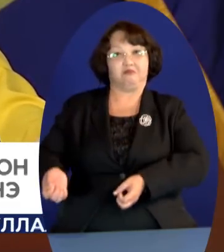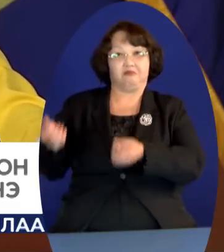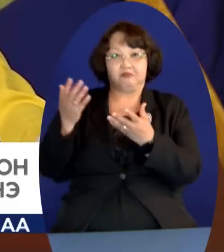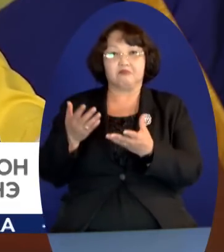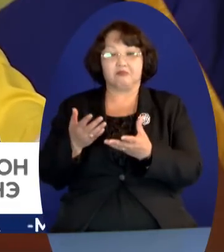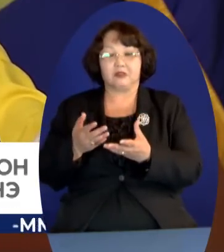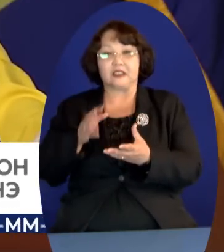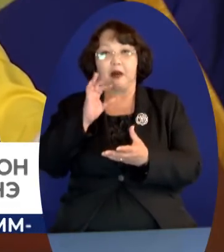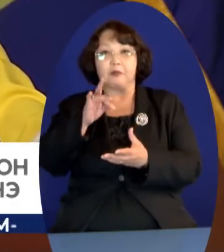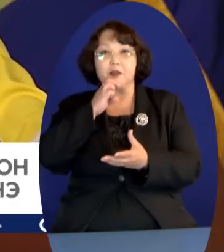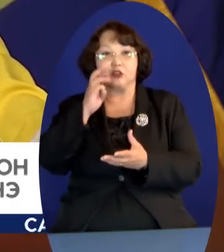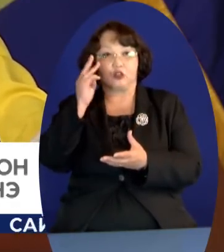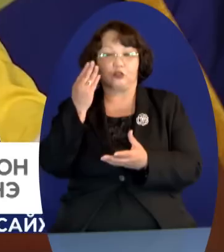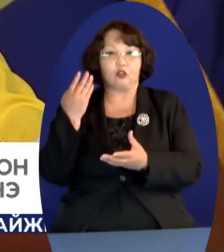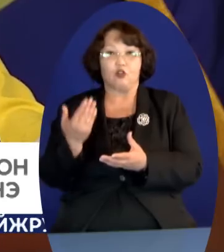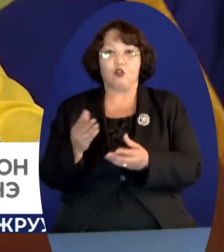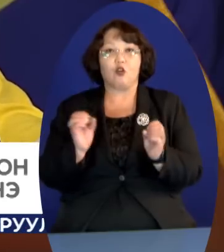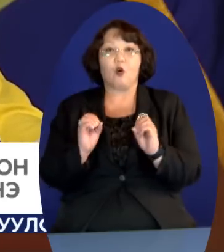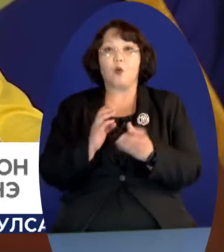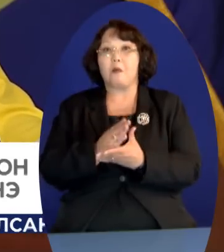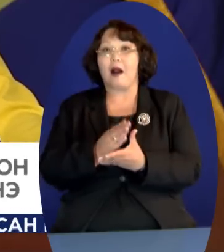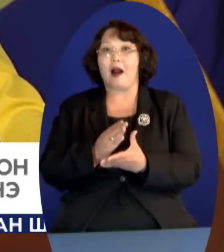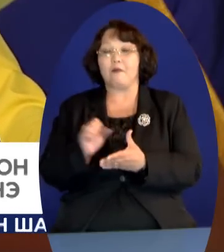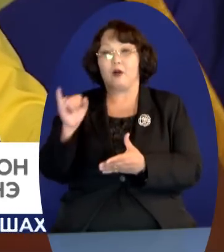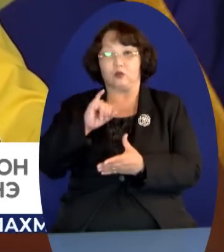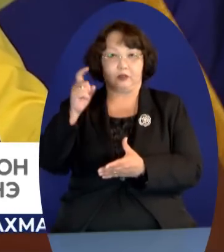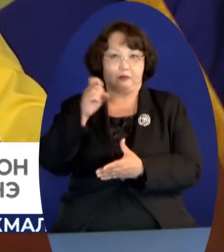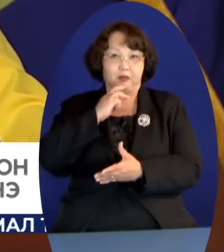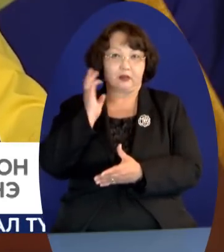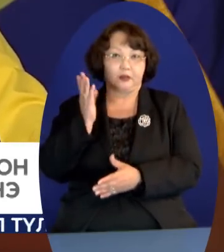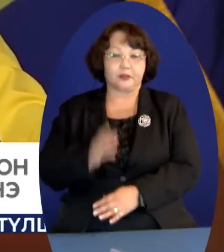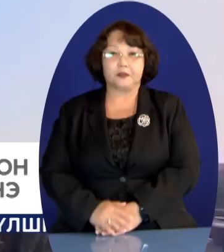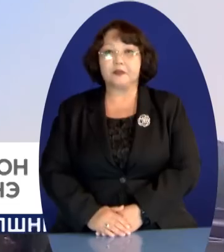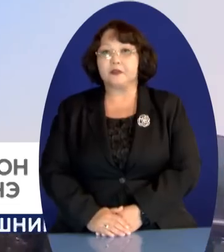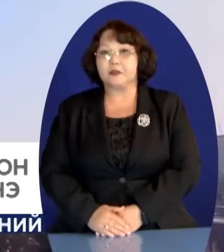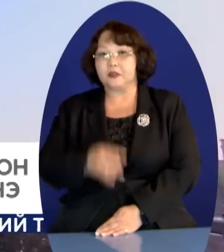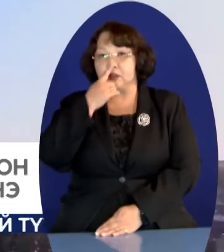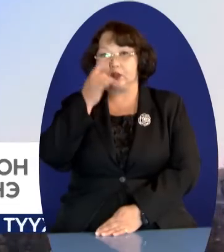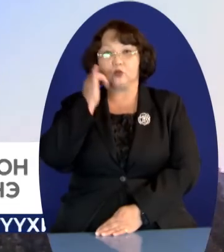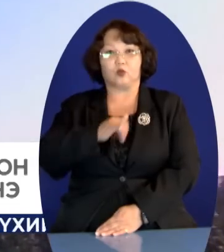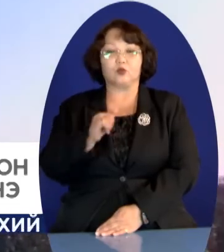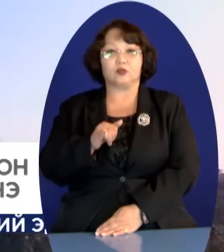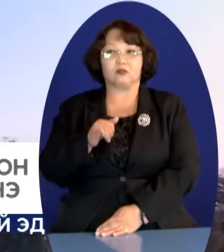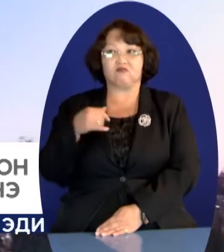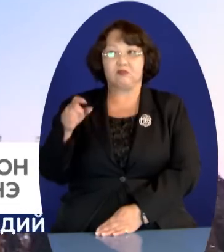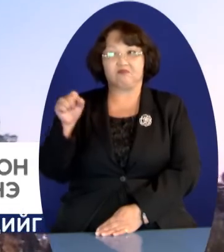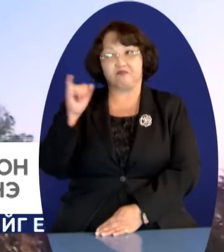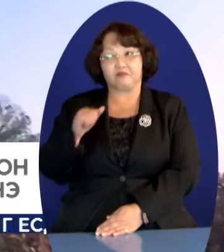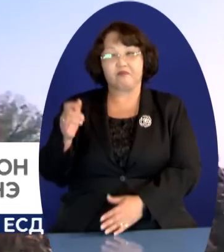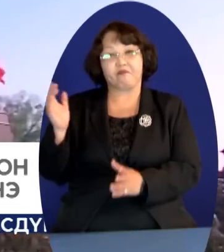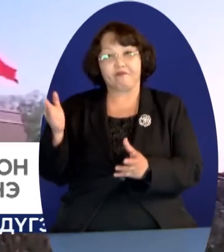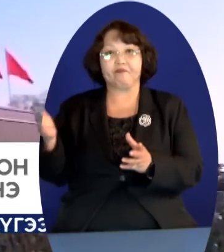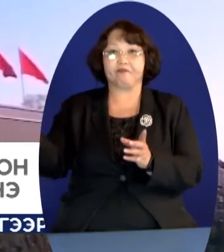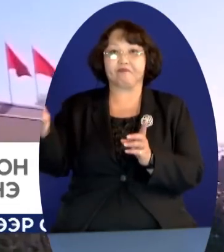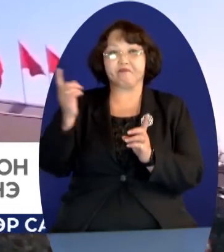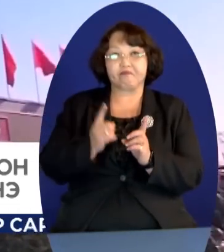холбоотой ямар ч мэдээллийг түүний зүгээс хийгээгүй байна гэдгийг цагаан ордны хэвлийн албанаас мэдэгдэж байна. Хятад улсын хувьд Флоси Тайванд айлчилж магадгүй